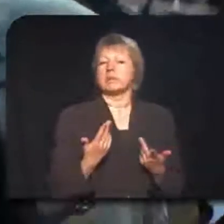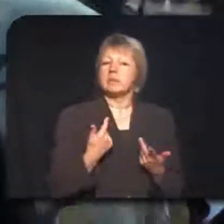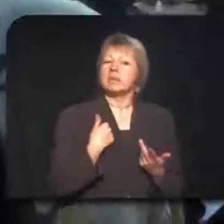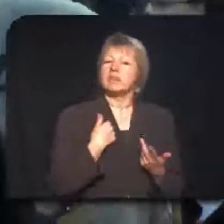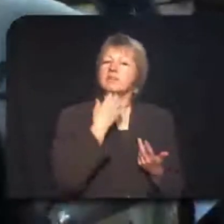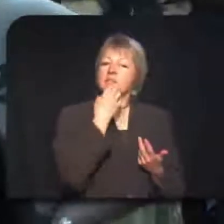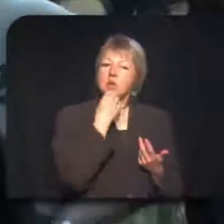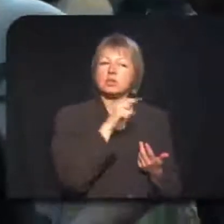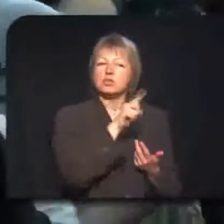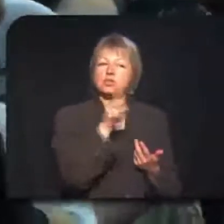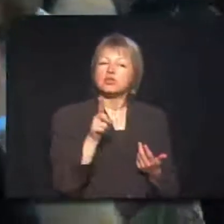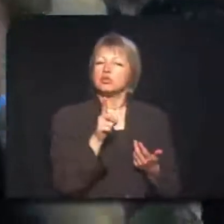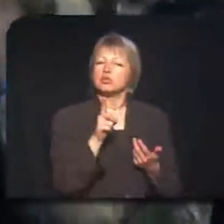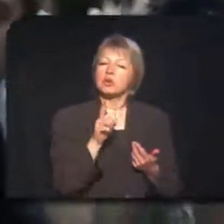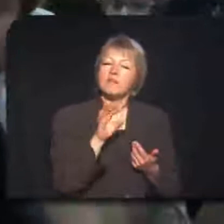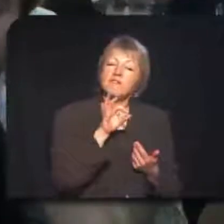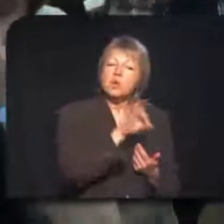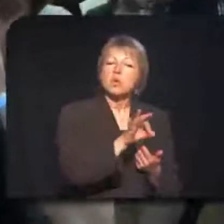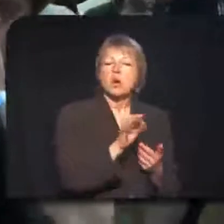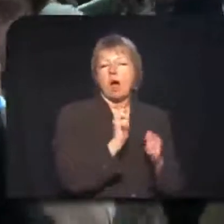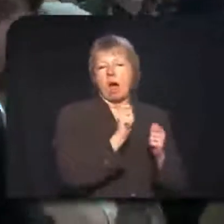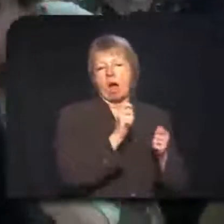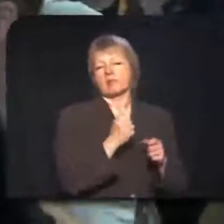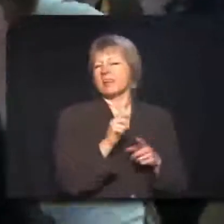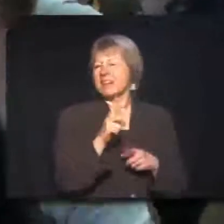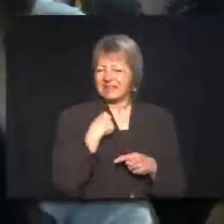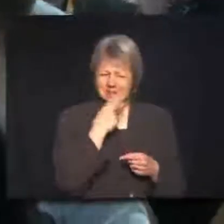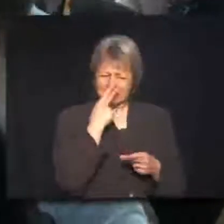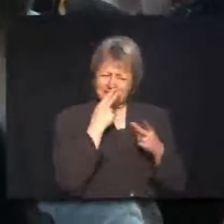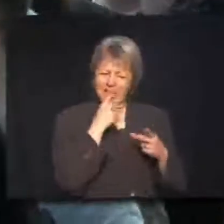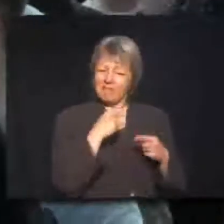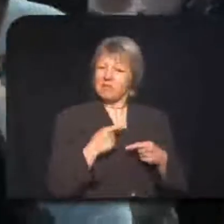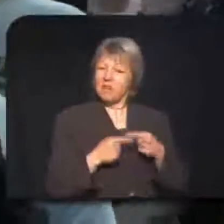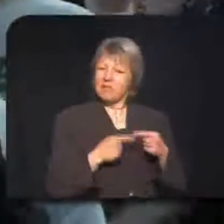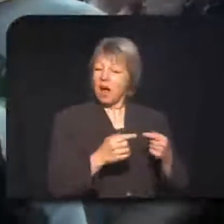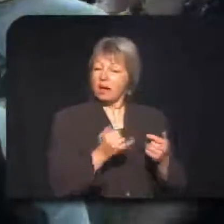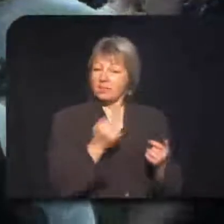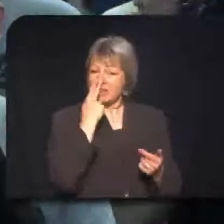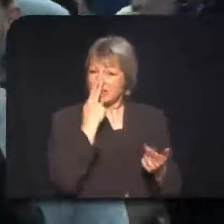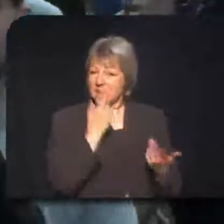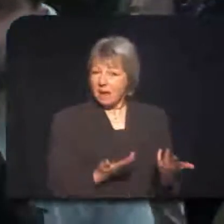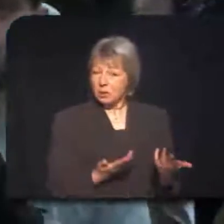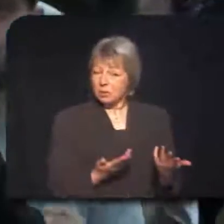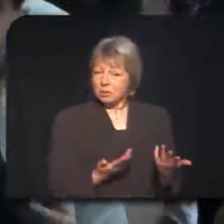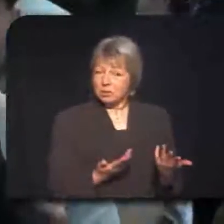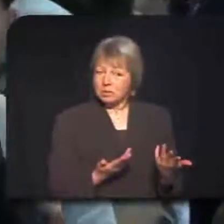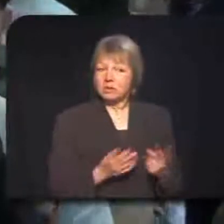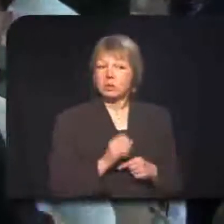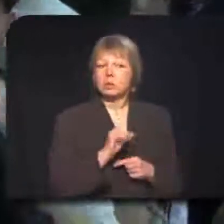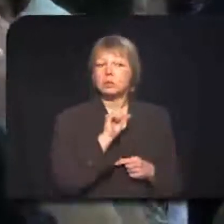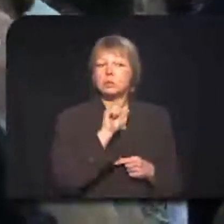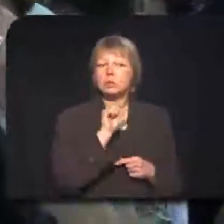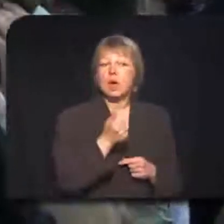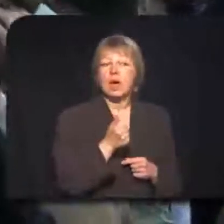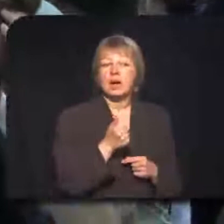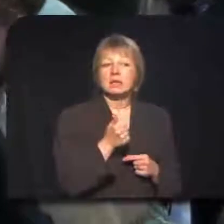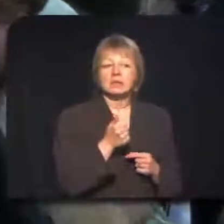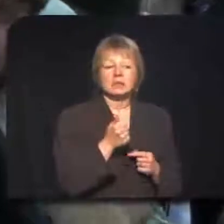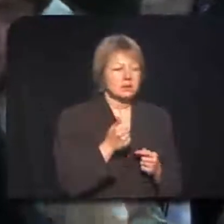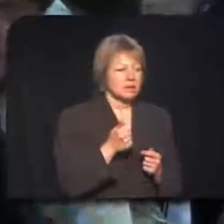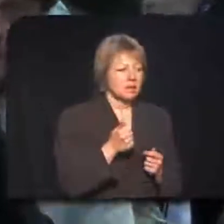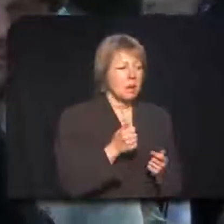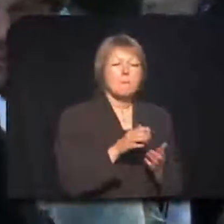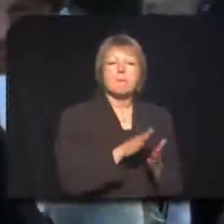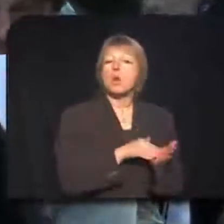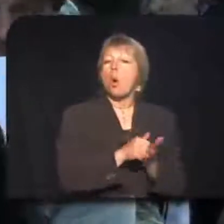Anträge zu stimmen wenn ich das Verfahren nämlich richtig verstanden habe werden wir im Endeffekt eine probeal Voting machen und das